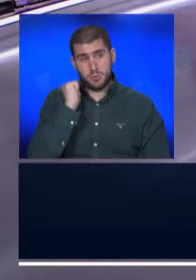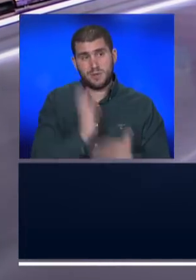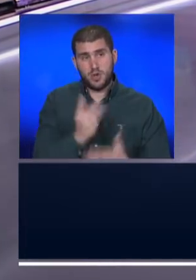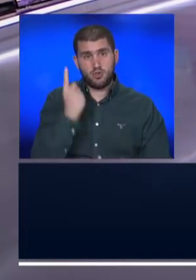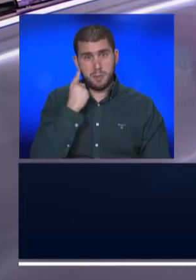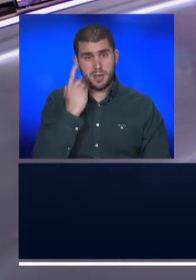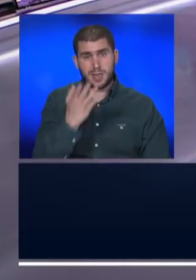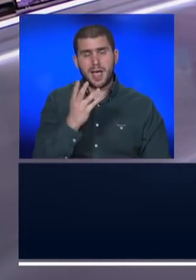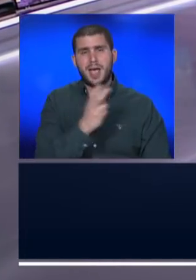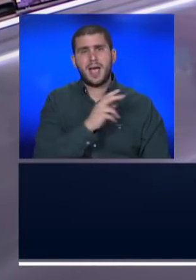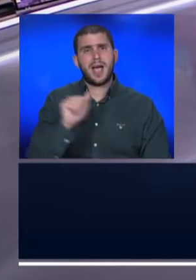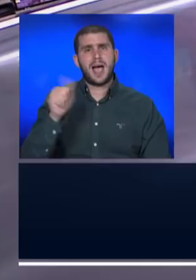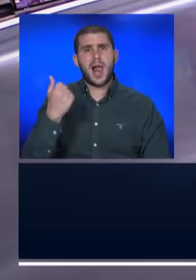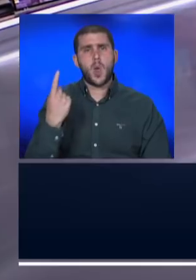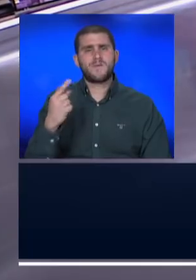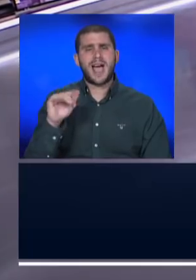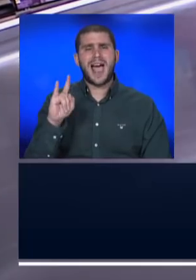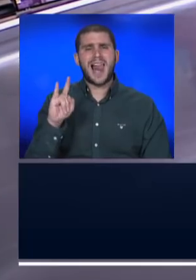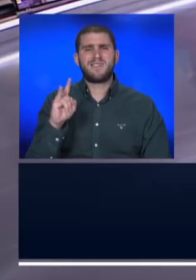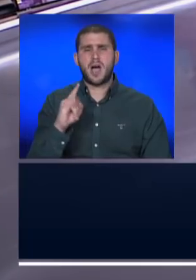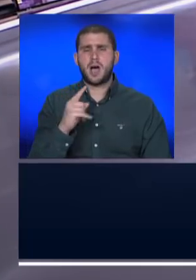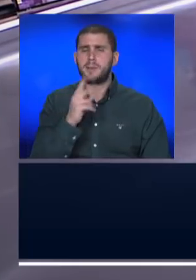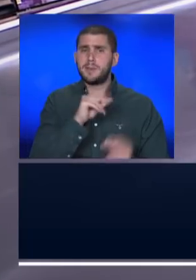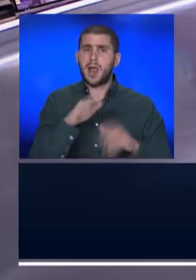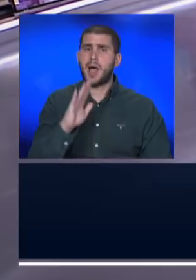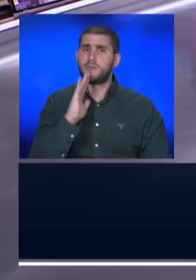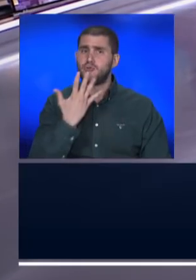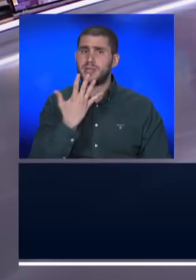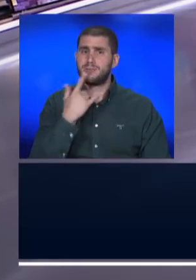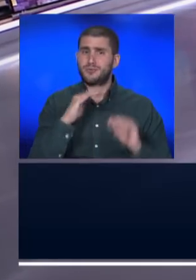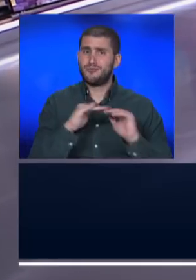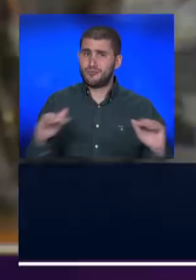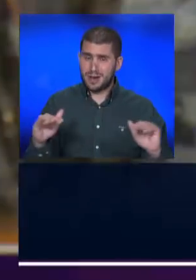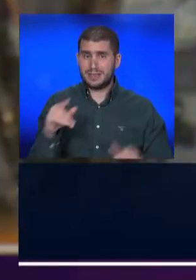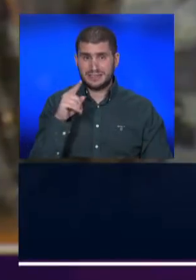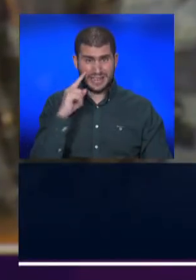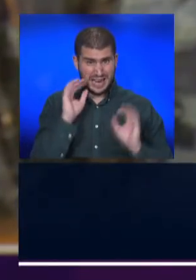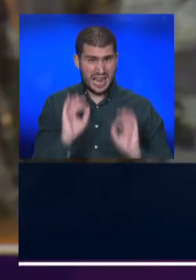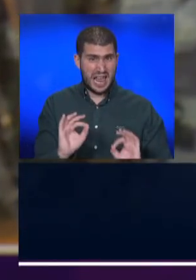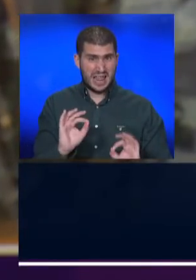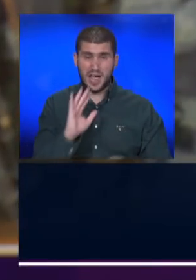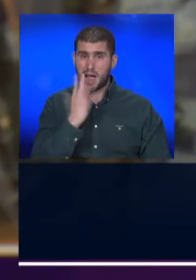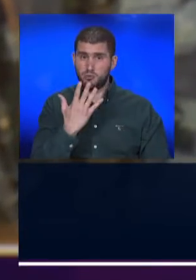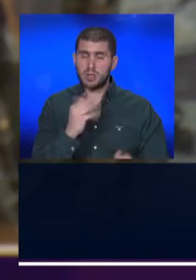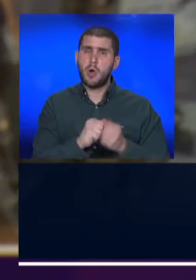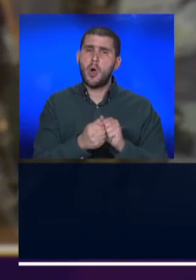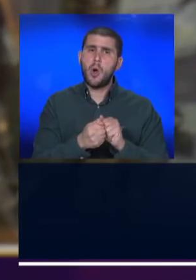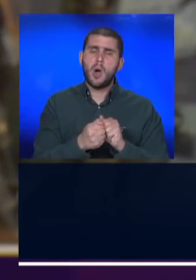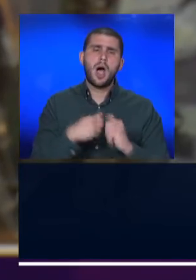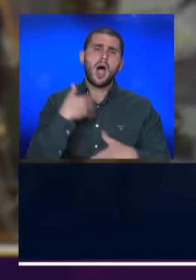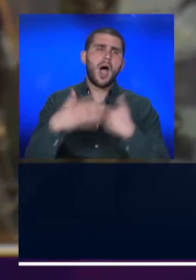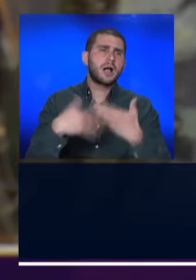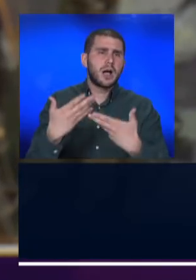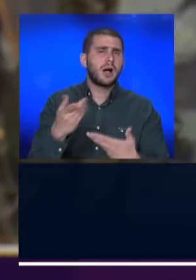חליבה במהדורה, שמדבר על 5 שנים של שקט, זה בכלל ריאלי, 5 שנים של שקט, או שאחר כך, אחרי כמה חודשים, חמאס